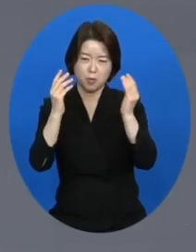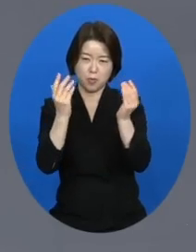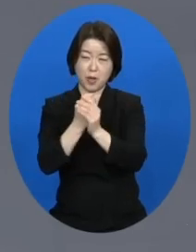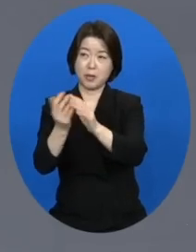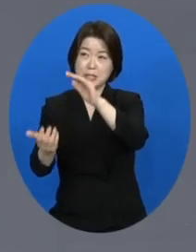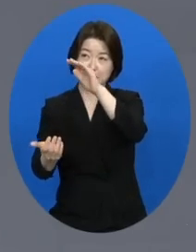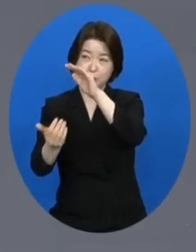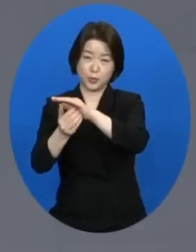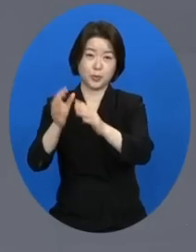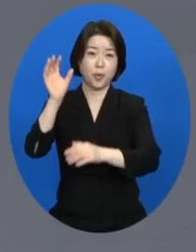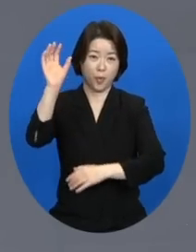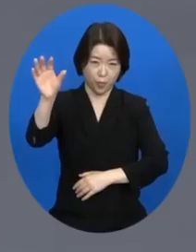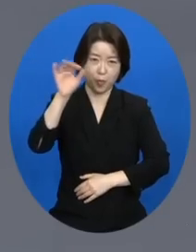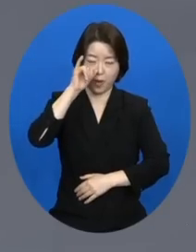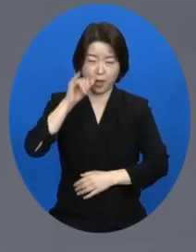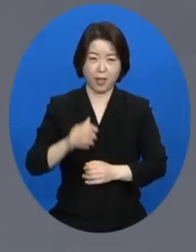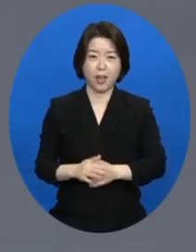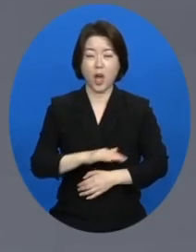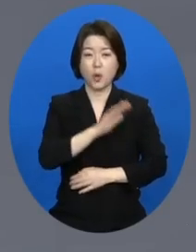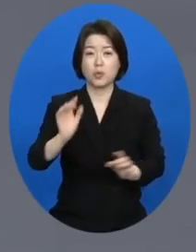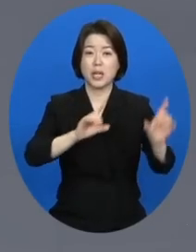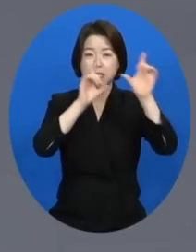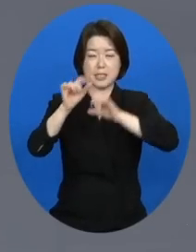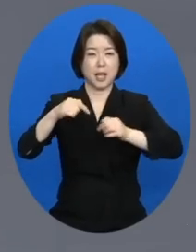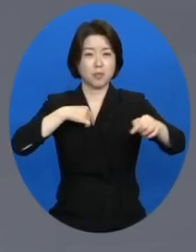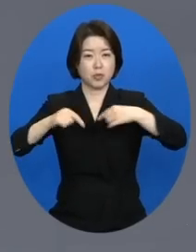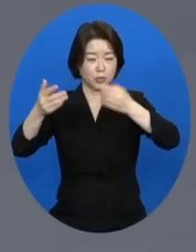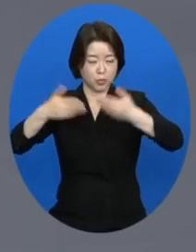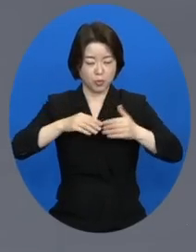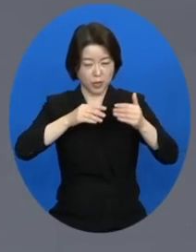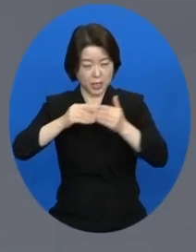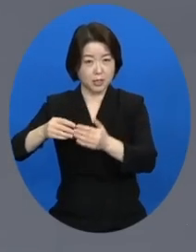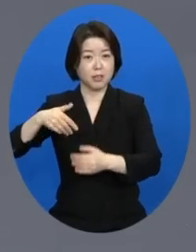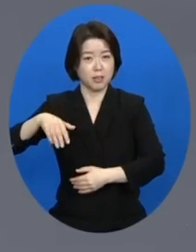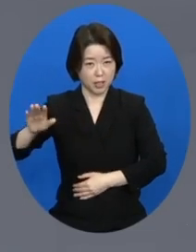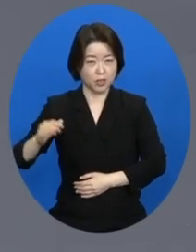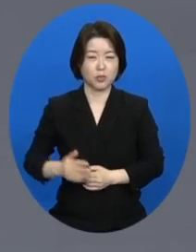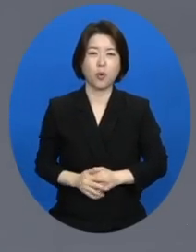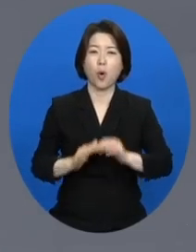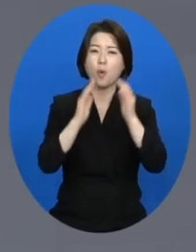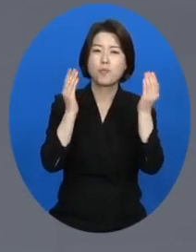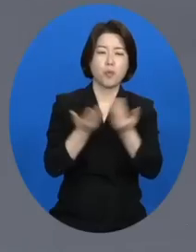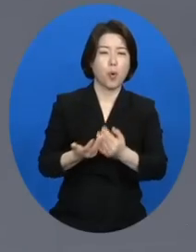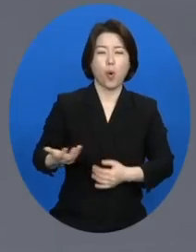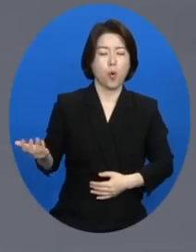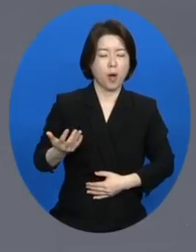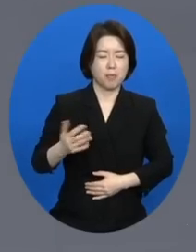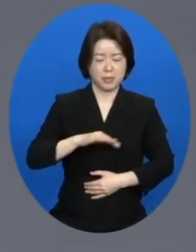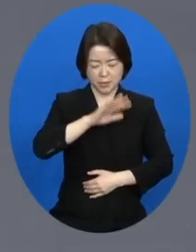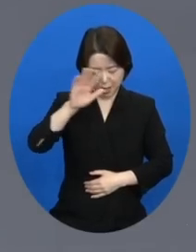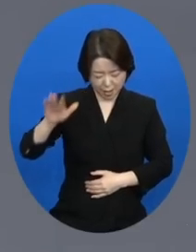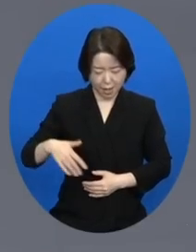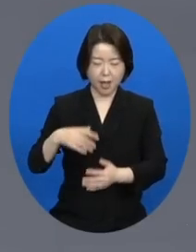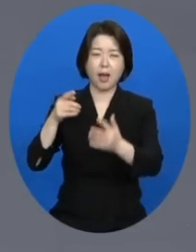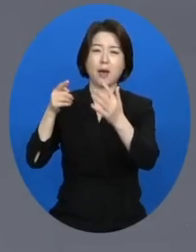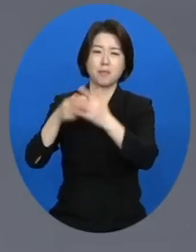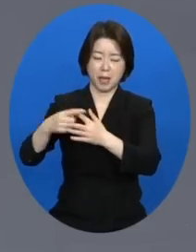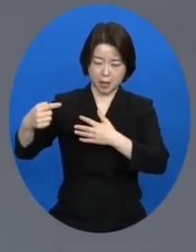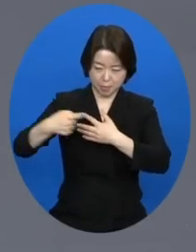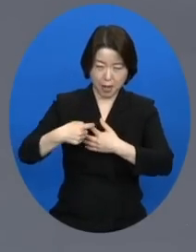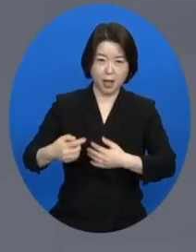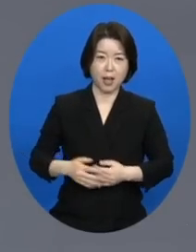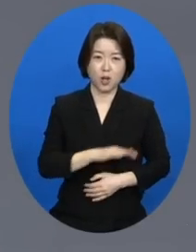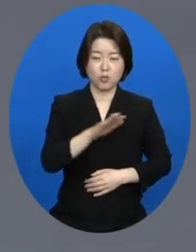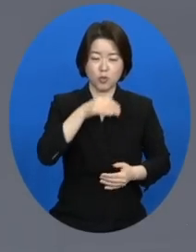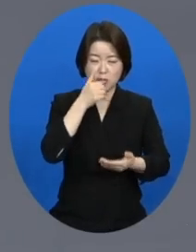완성시키셨어요. 우리의 삶에 통치하시고 이끌어가시고 모든 아픔을 아시고 또한 우리의 죄를